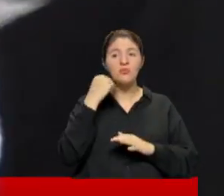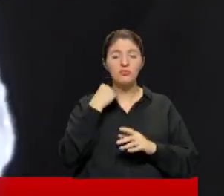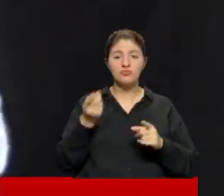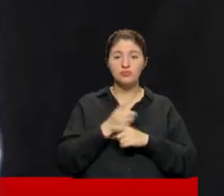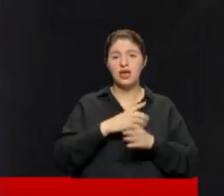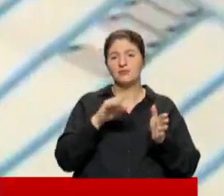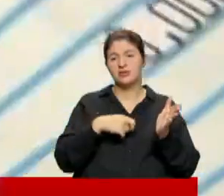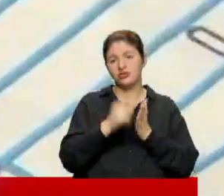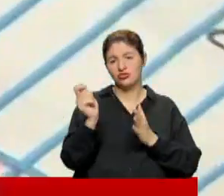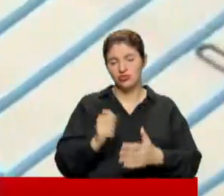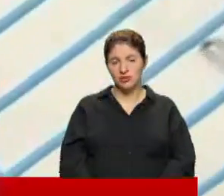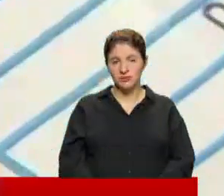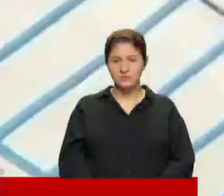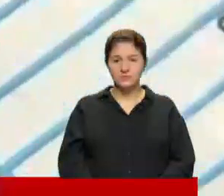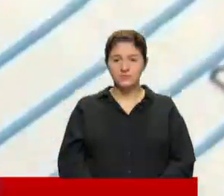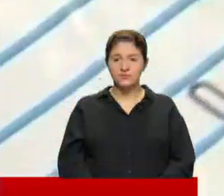borçları